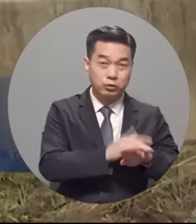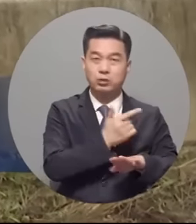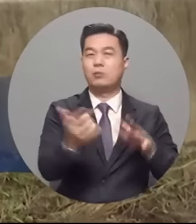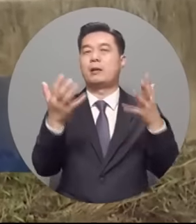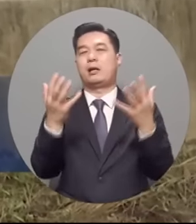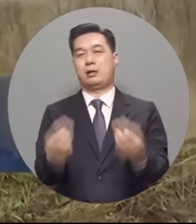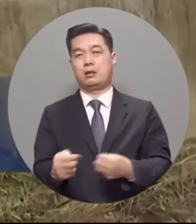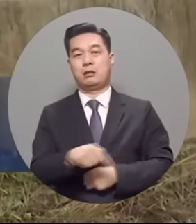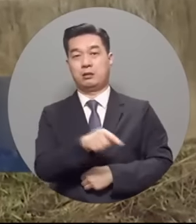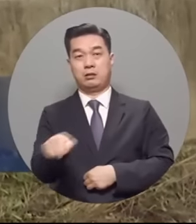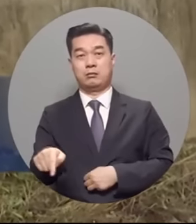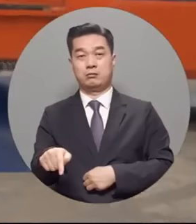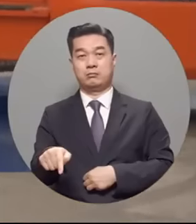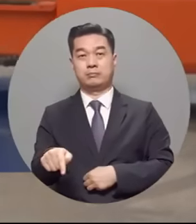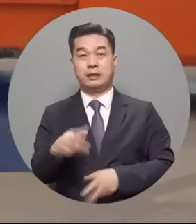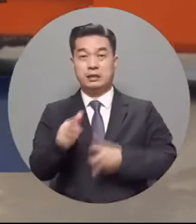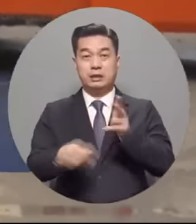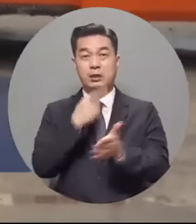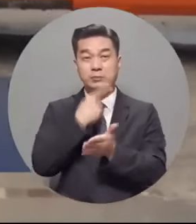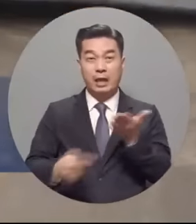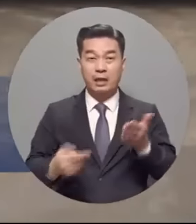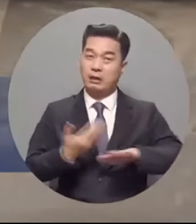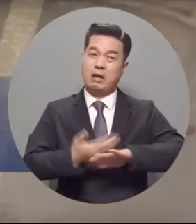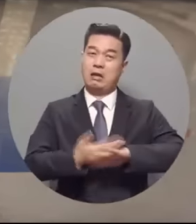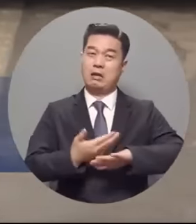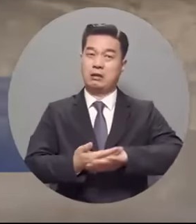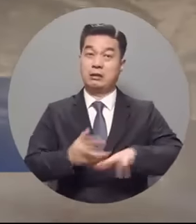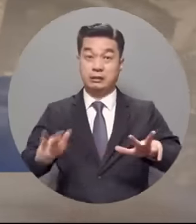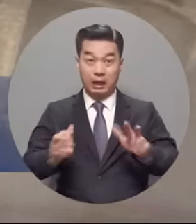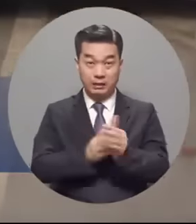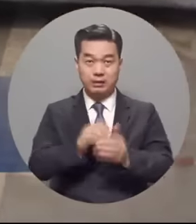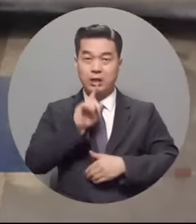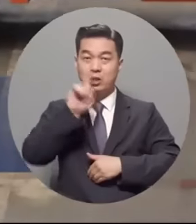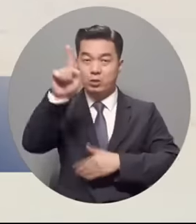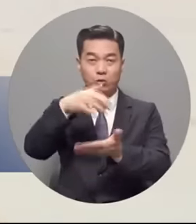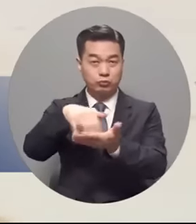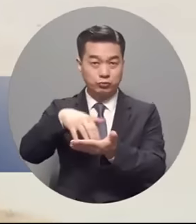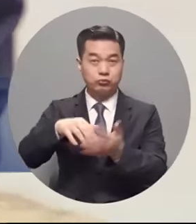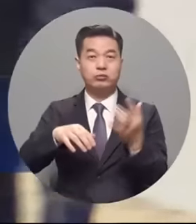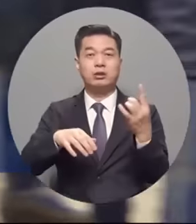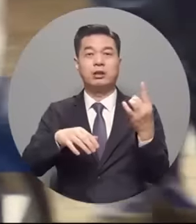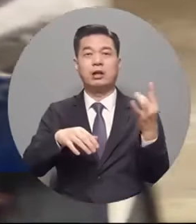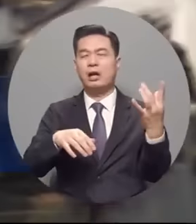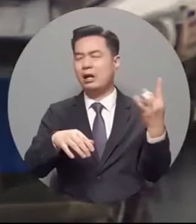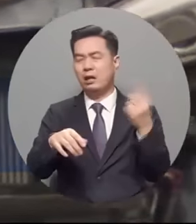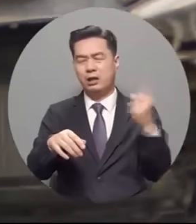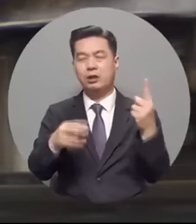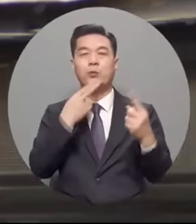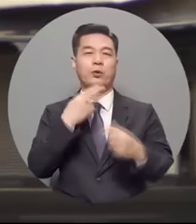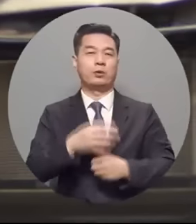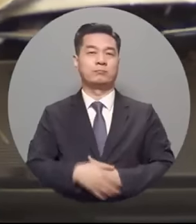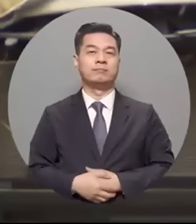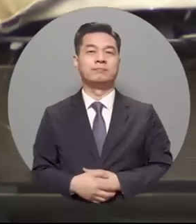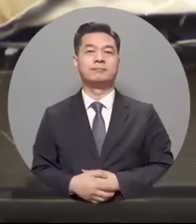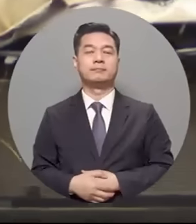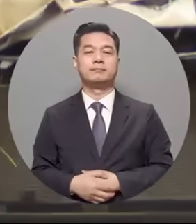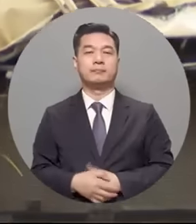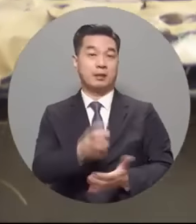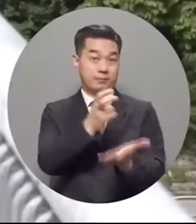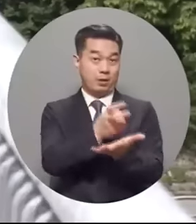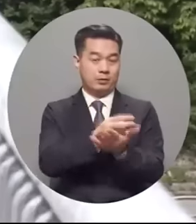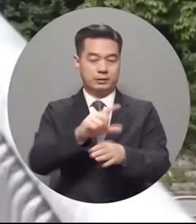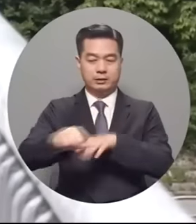많아졌습니다. 중대산업재해랑은 다르게 정작 아직까지 기소된 건수도 지금 한 건도 없는 거죠. 법은